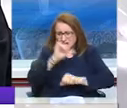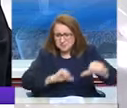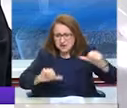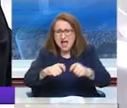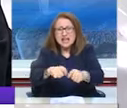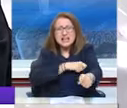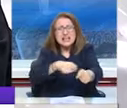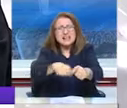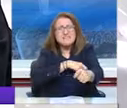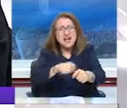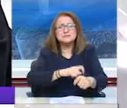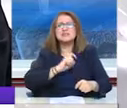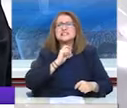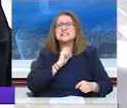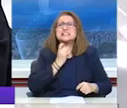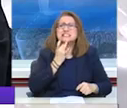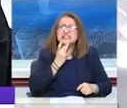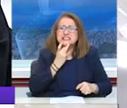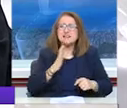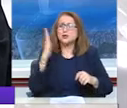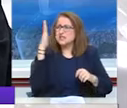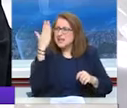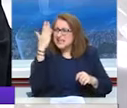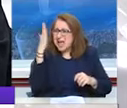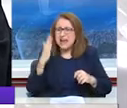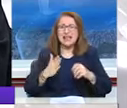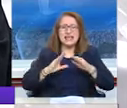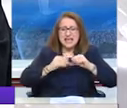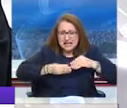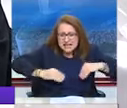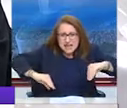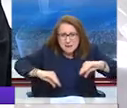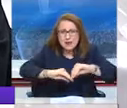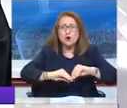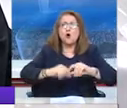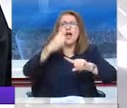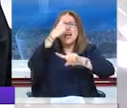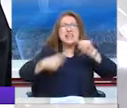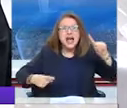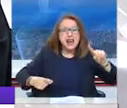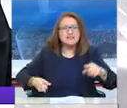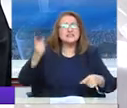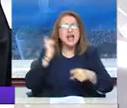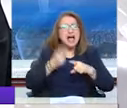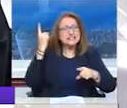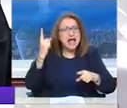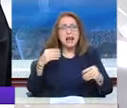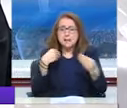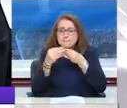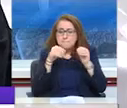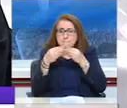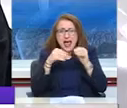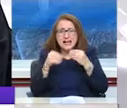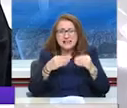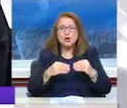λιπασμάτων, πλαστικού, σιδήρου, γυαλιού, κεραμικών, τσιμέντου, ασβέστη, αλουμινίου, χαλκού και χάλιβα. Κατασκευή πλαστικών προϊόντων,